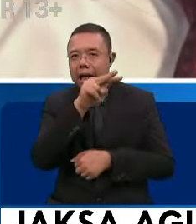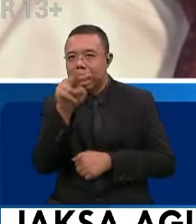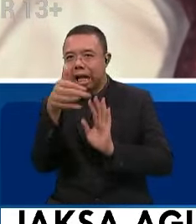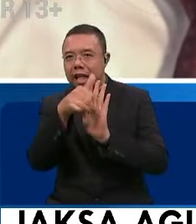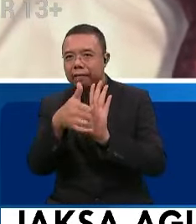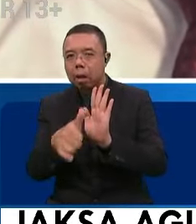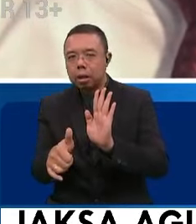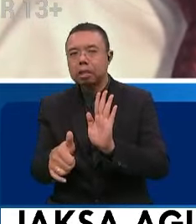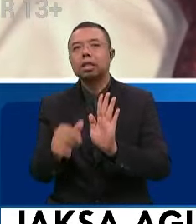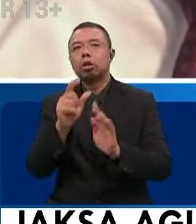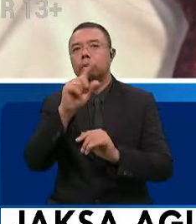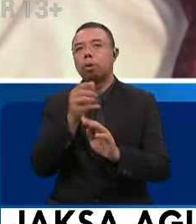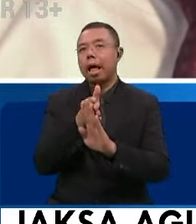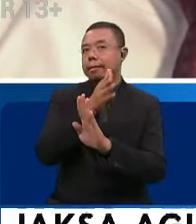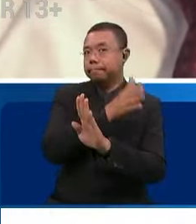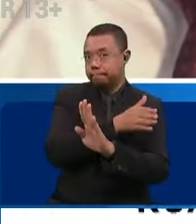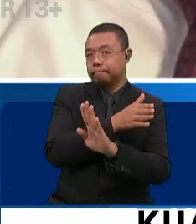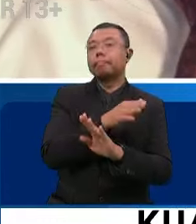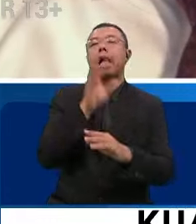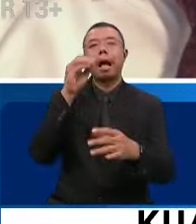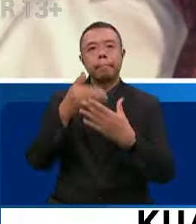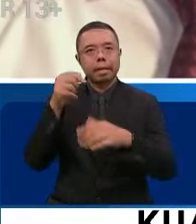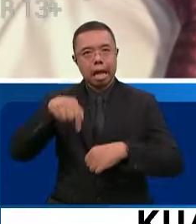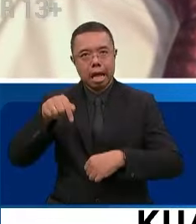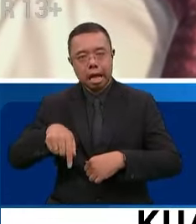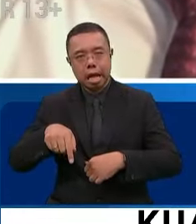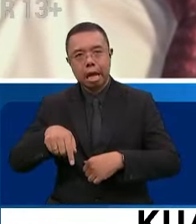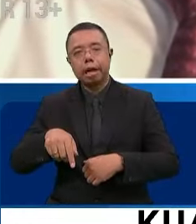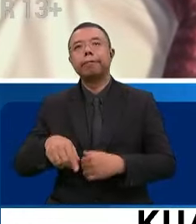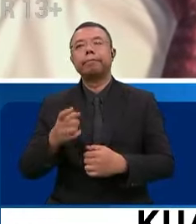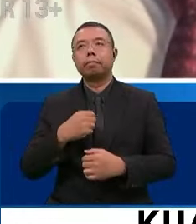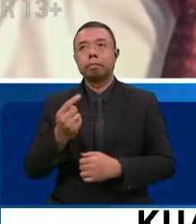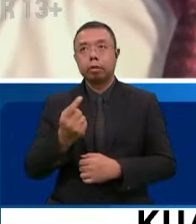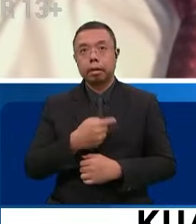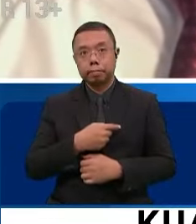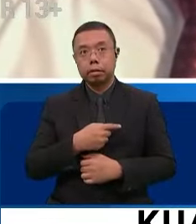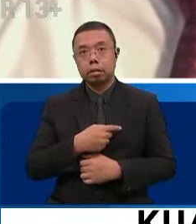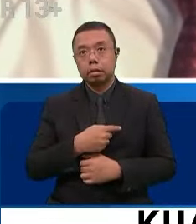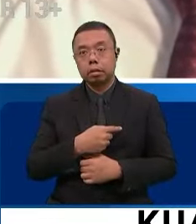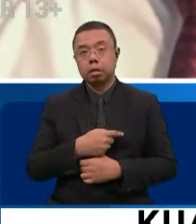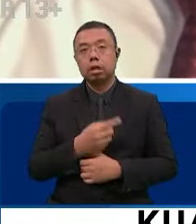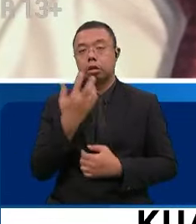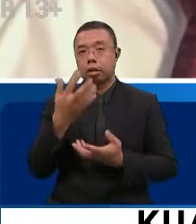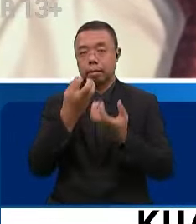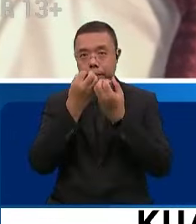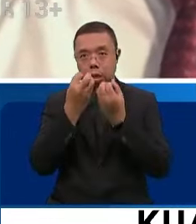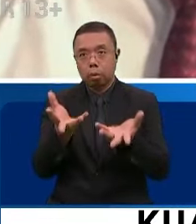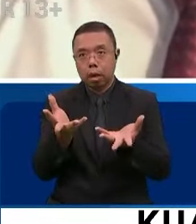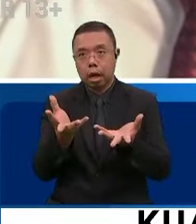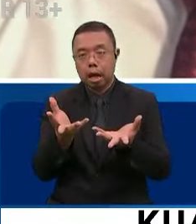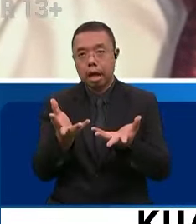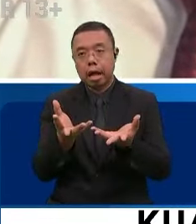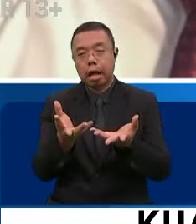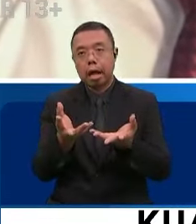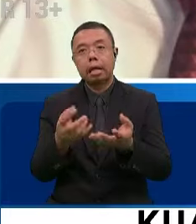pada bulan-bulan terjadinya inflasi. Kemudian kami juga tentunya menyampaikan secara